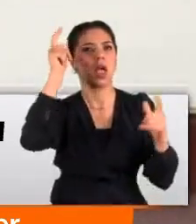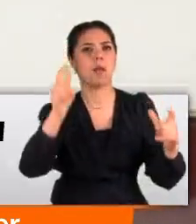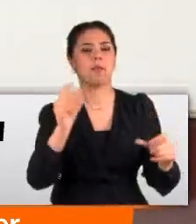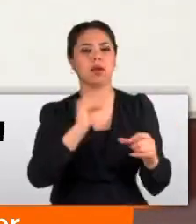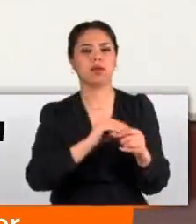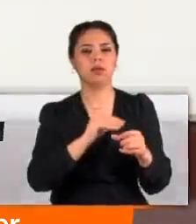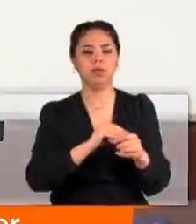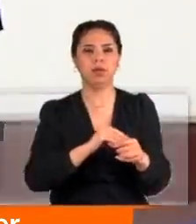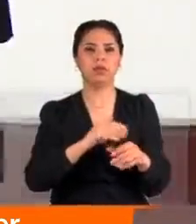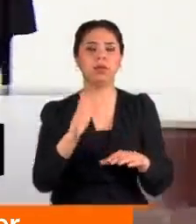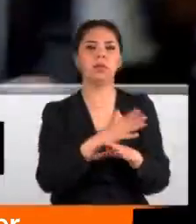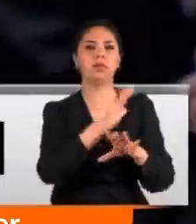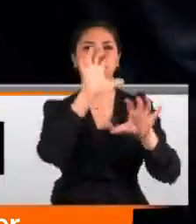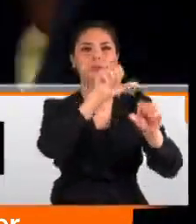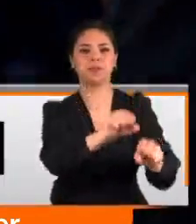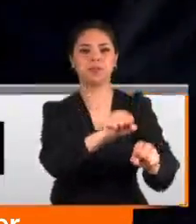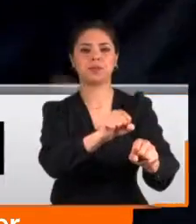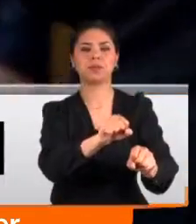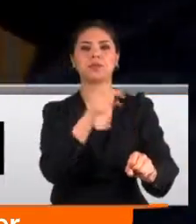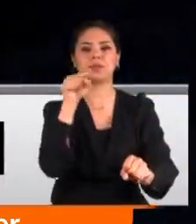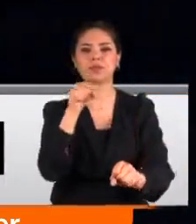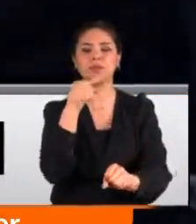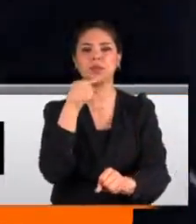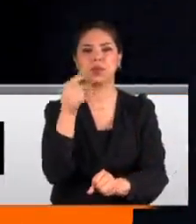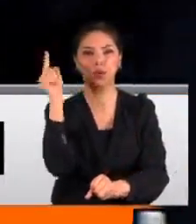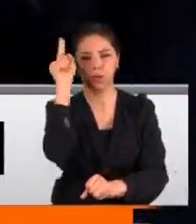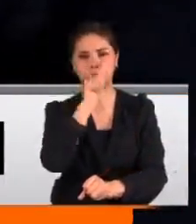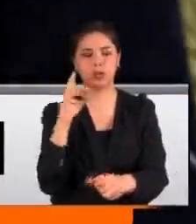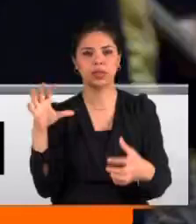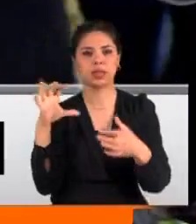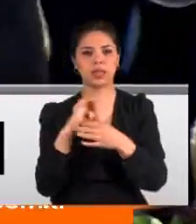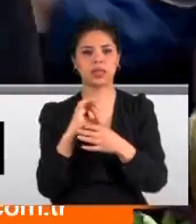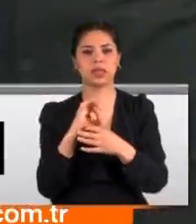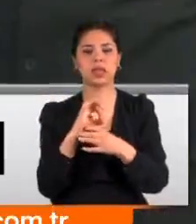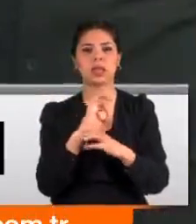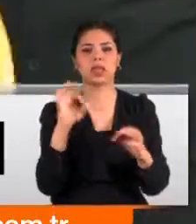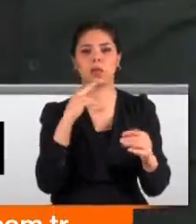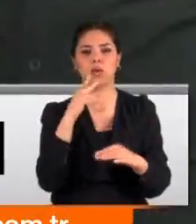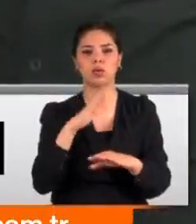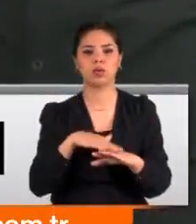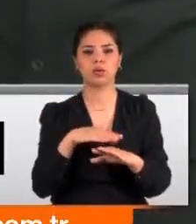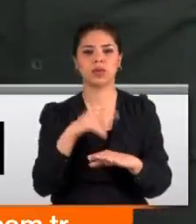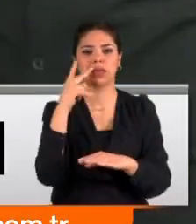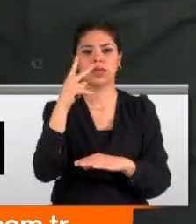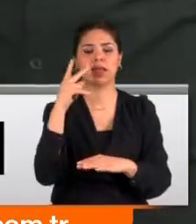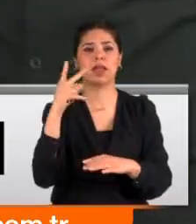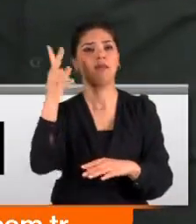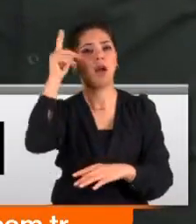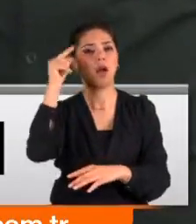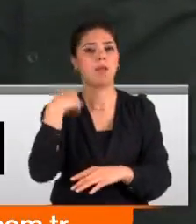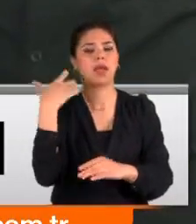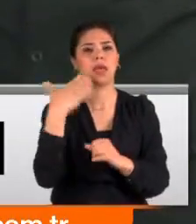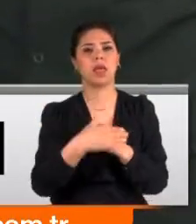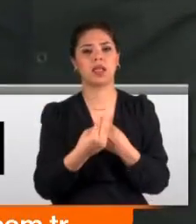mal varlığına el konduğu haberlerinin yeniden gündeme gelmesiyle ilgili de net konuştu. İki defa Amerika bana